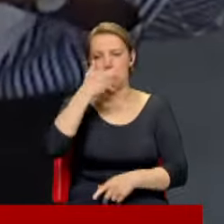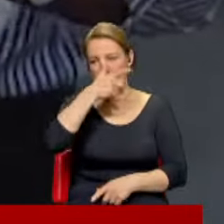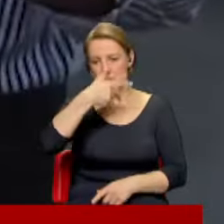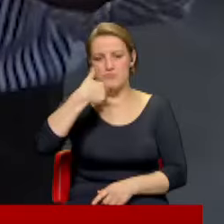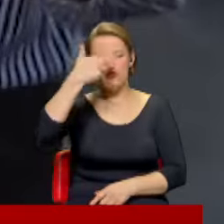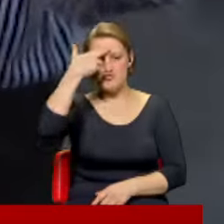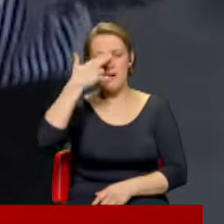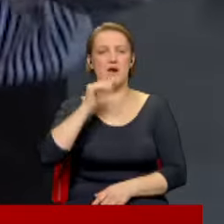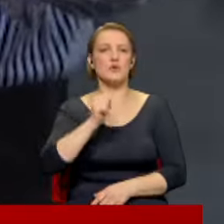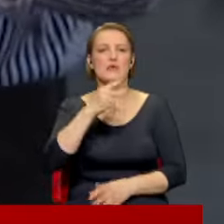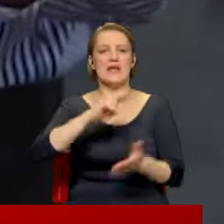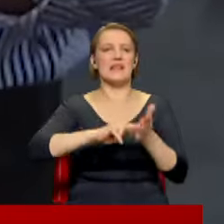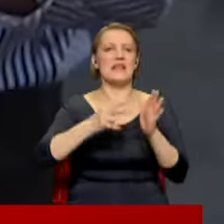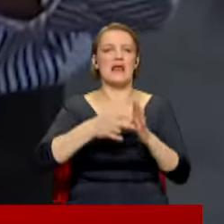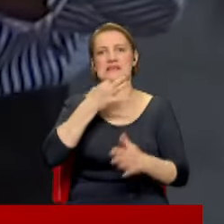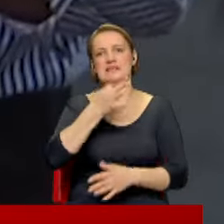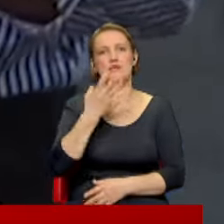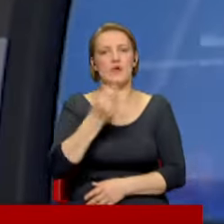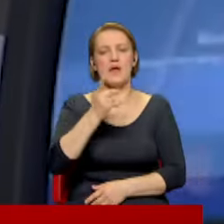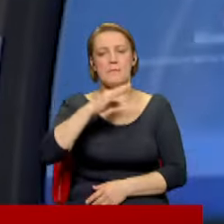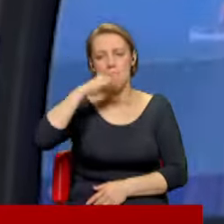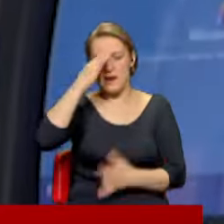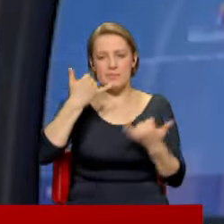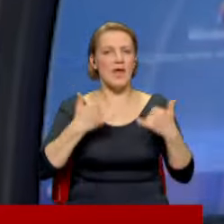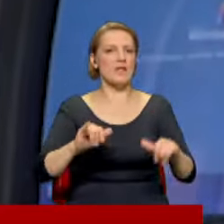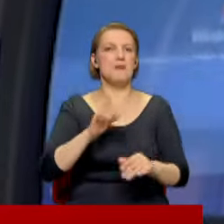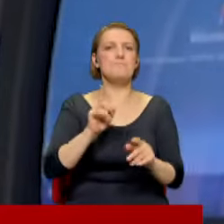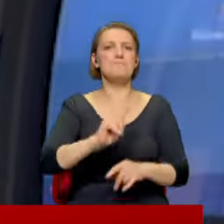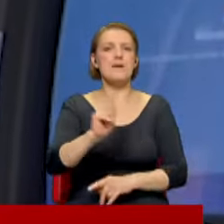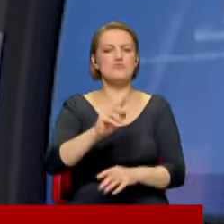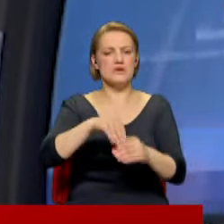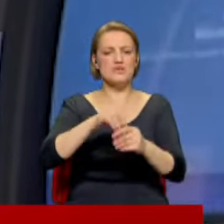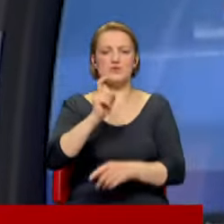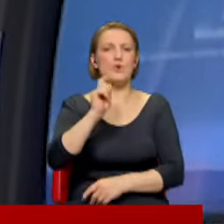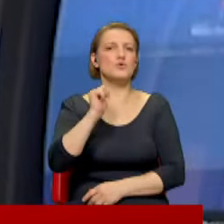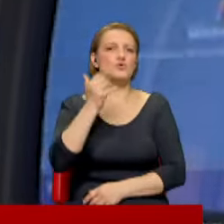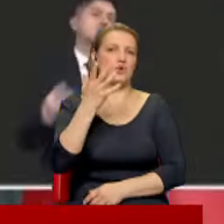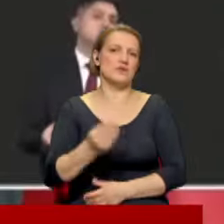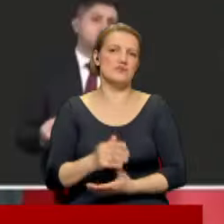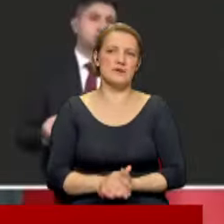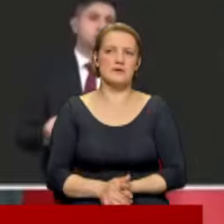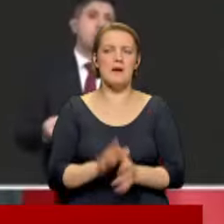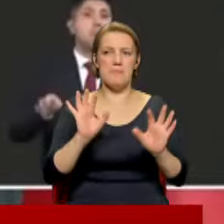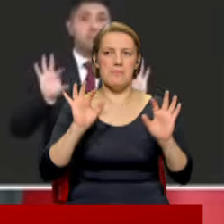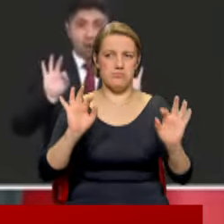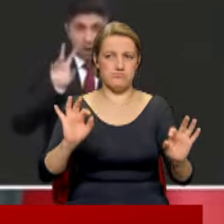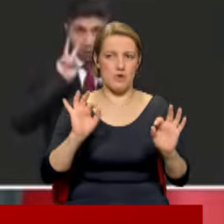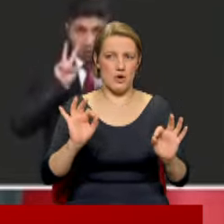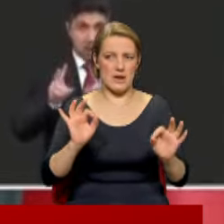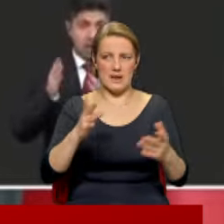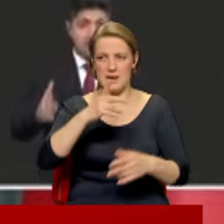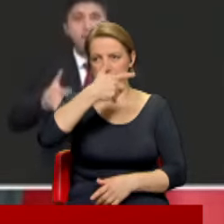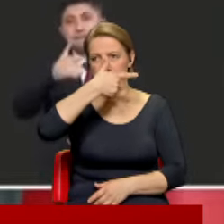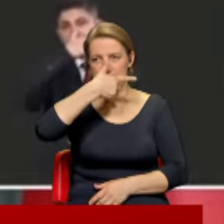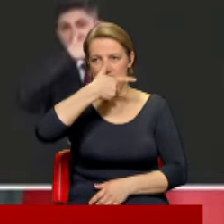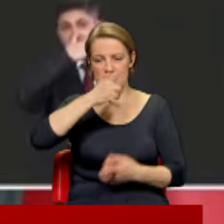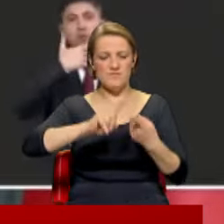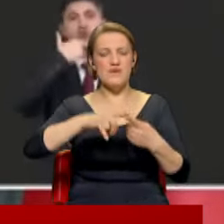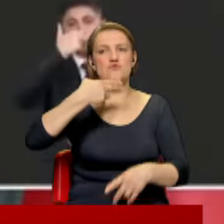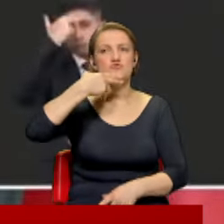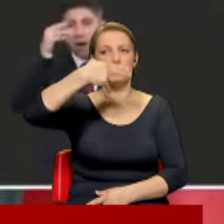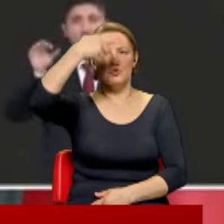ve Cuma günü de idari izinli sayılacak. Bayram tatili memurlar için 9 gün olacak. Böylelikle Perşembe ve